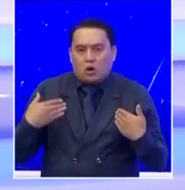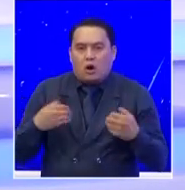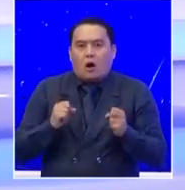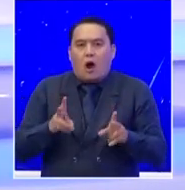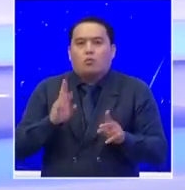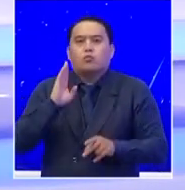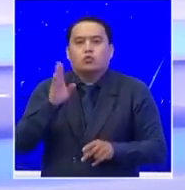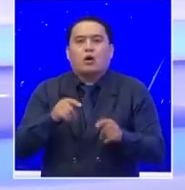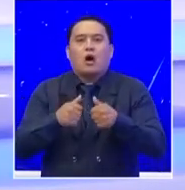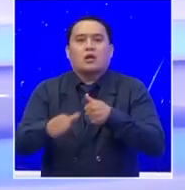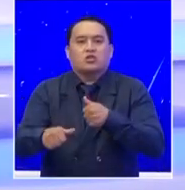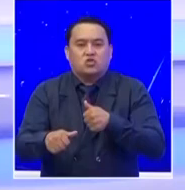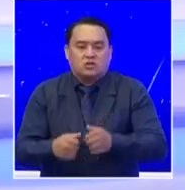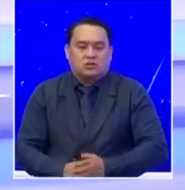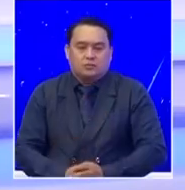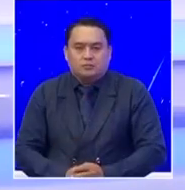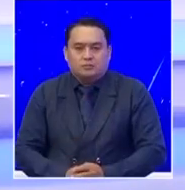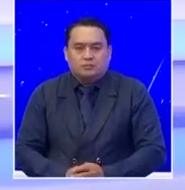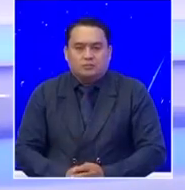чем он будет отличаться от традиционного.